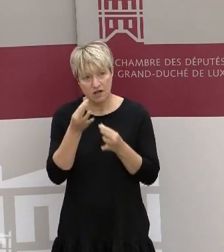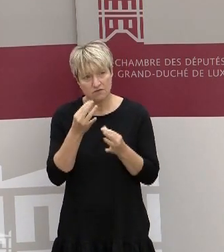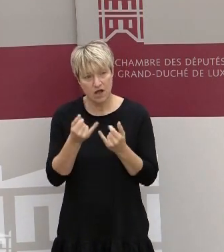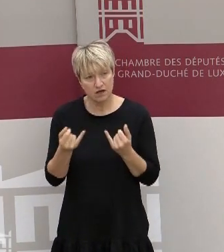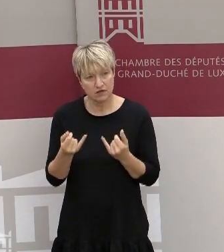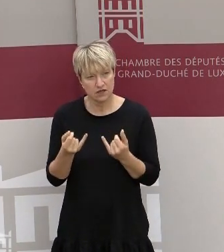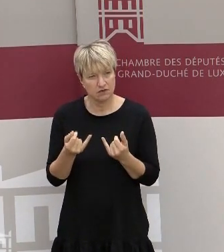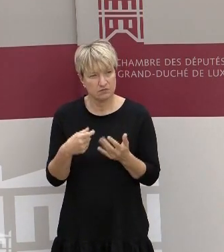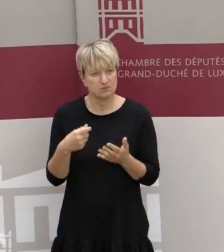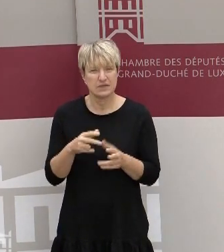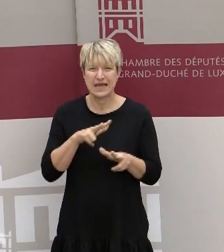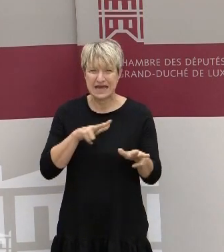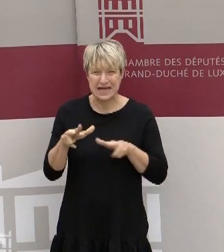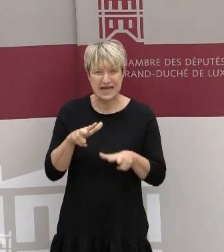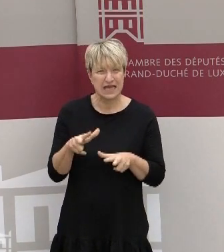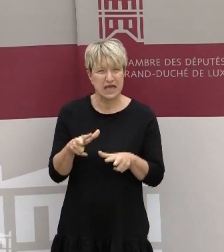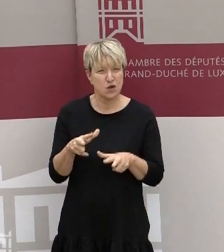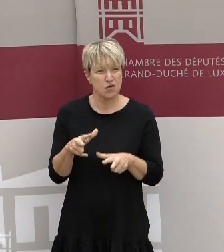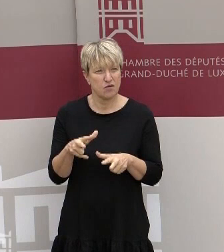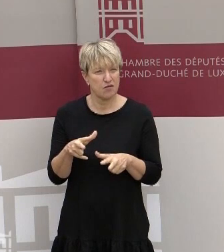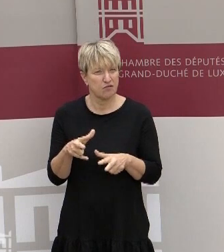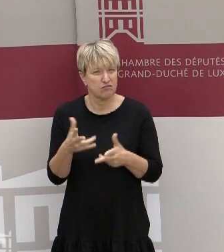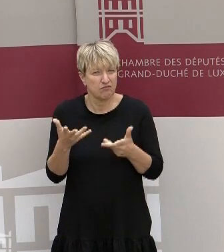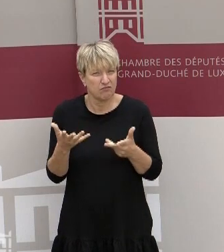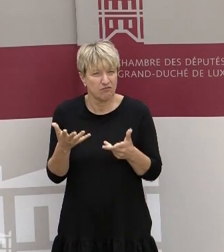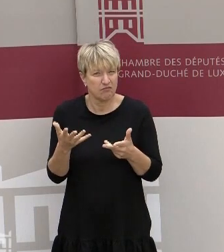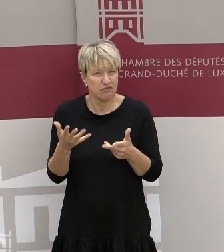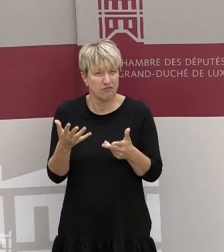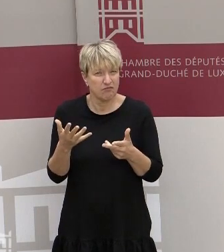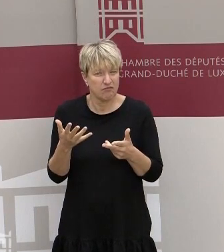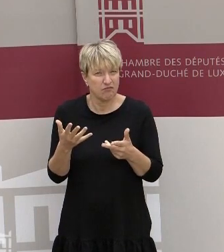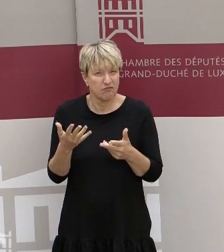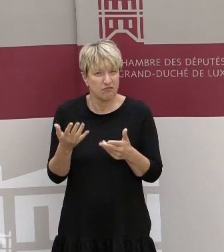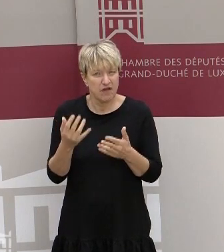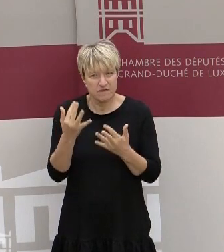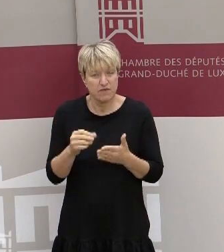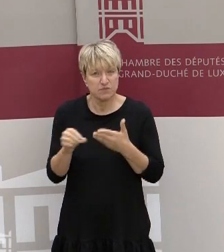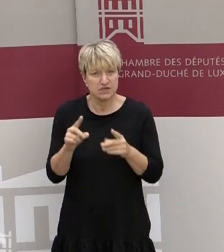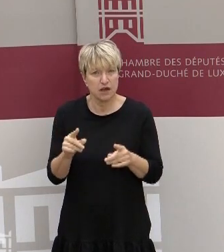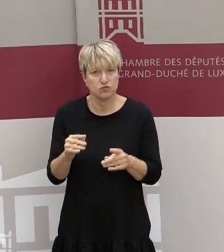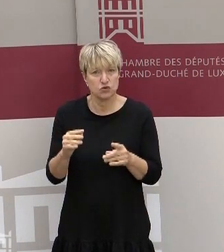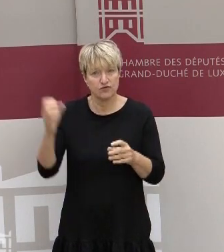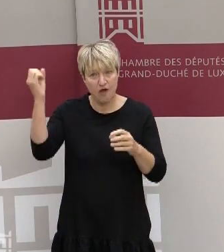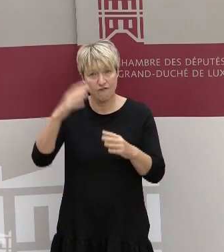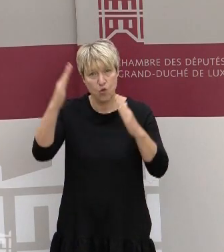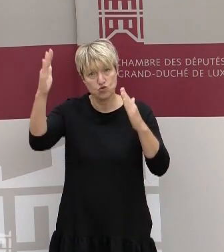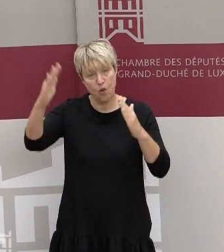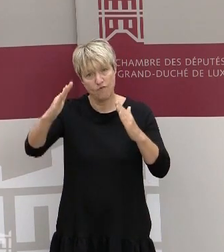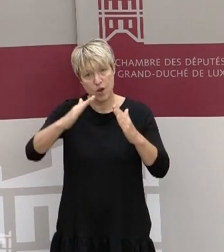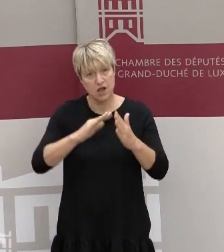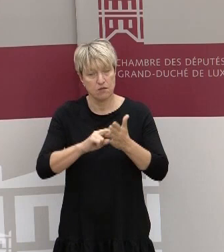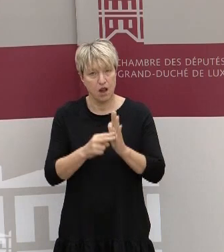PV-Plan? Bis wen sollen kommen? Naja, liebe Kolleginnen und Kollegen, all das sind Fragen, die nicht nur mehr als Opposition